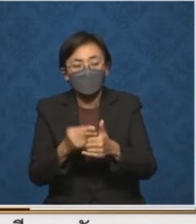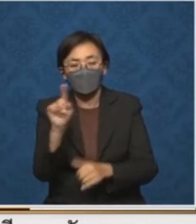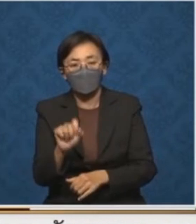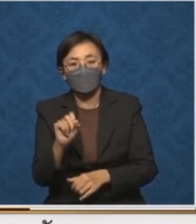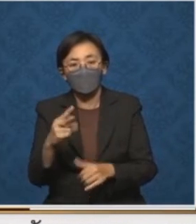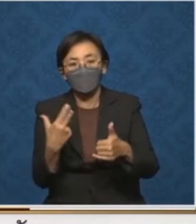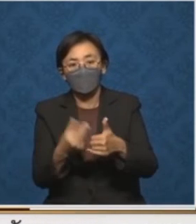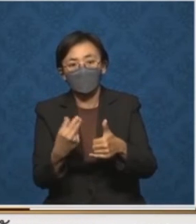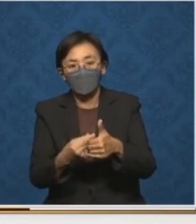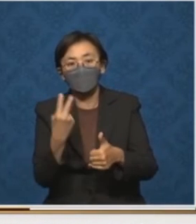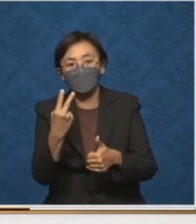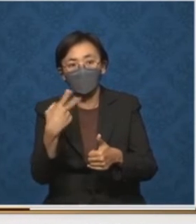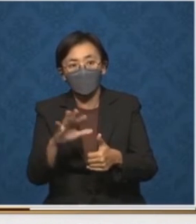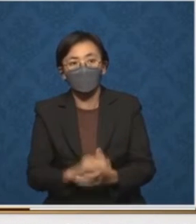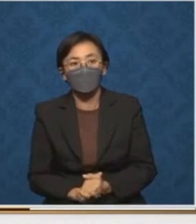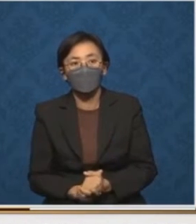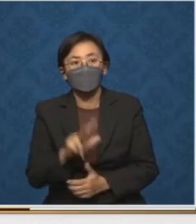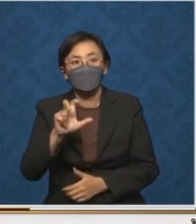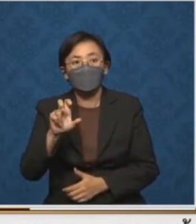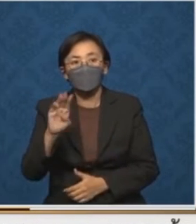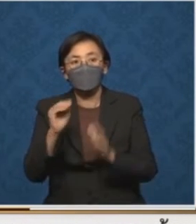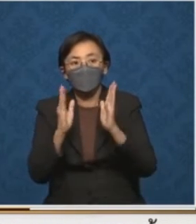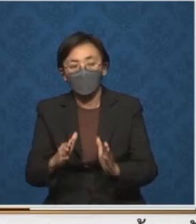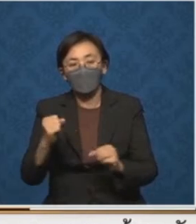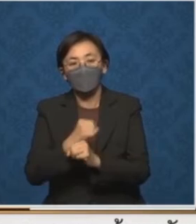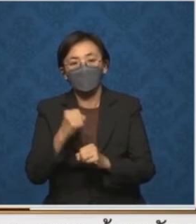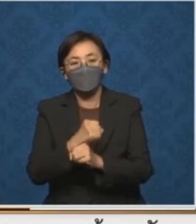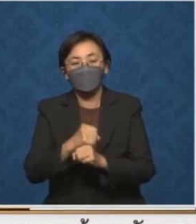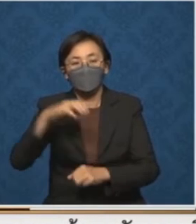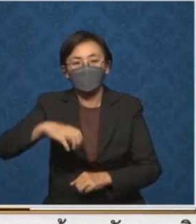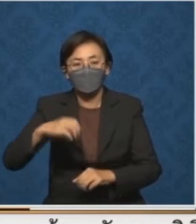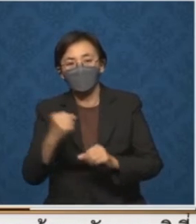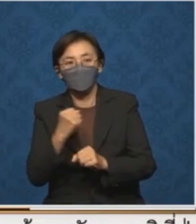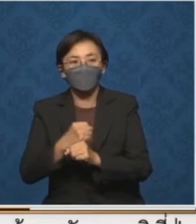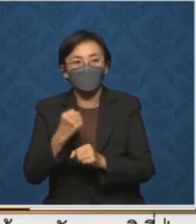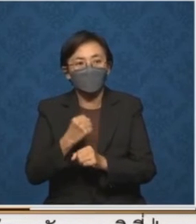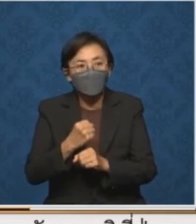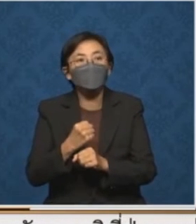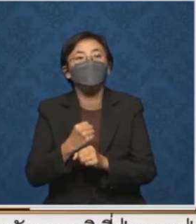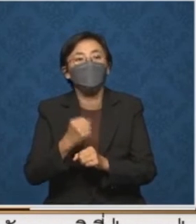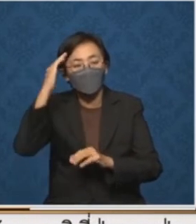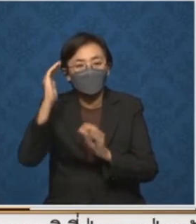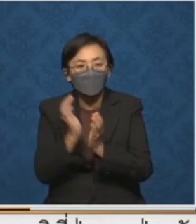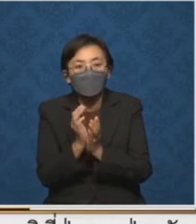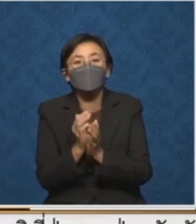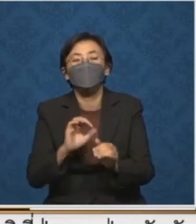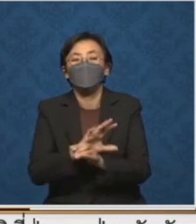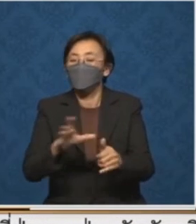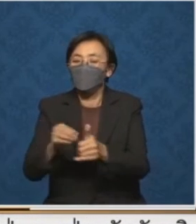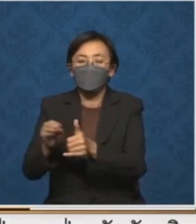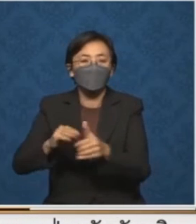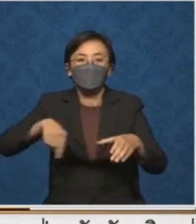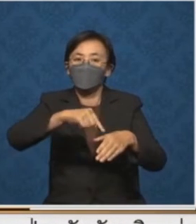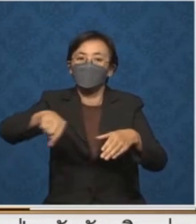ผิดภาพทุกเรื่องเรื่องนี้กอีกครับจัดซื้อวักซีนท่ามกลางเสียงทักทวงก็มนไมได้ผล